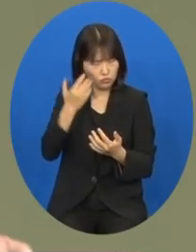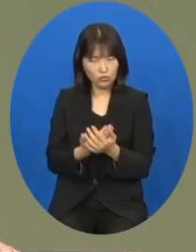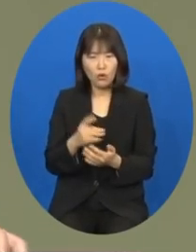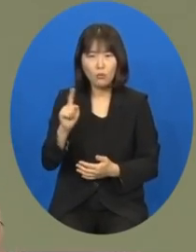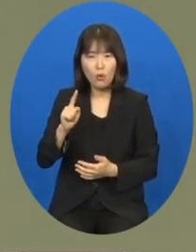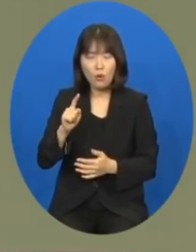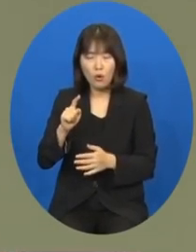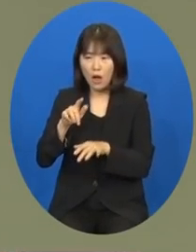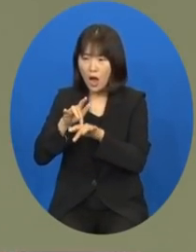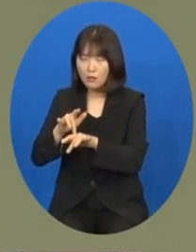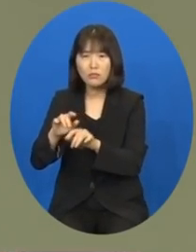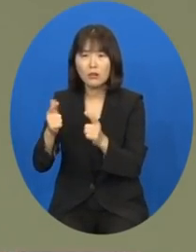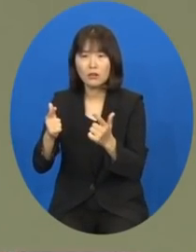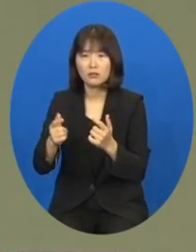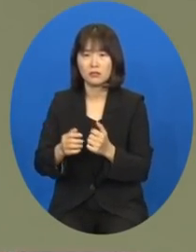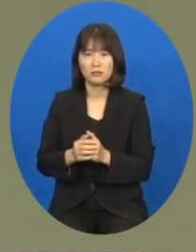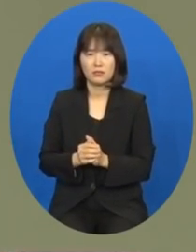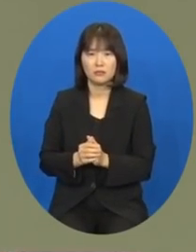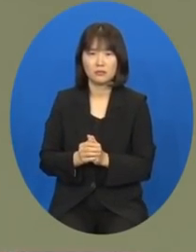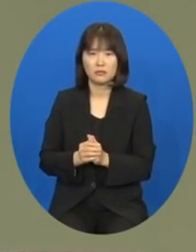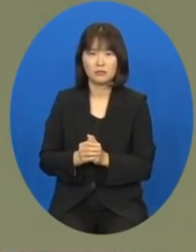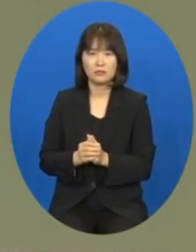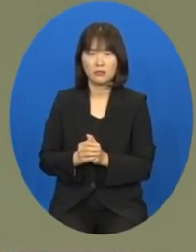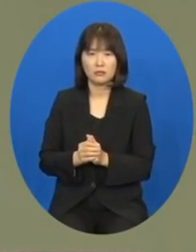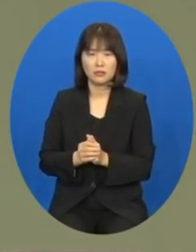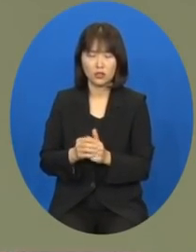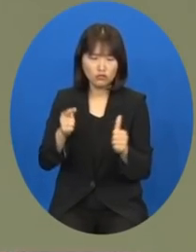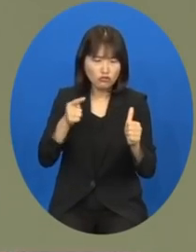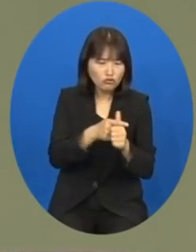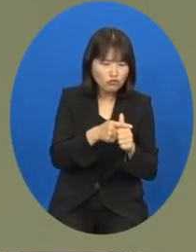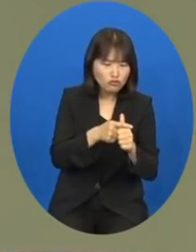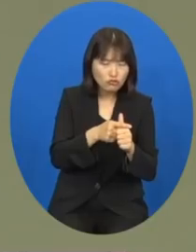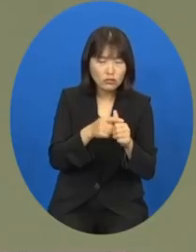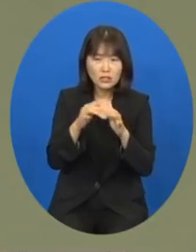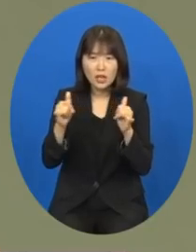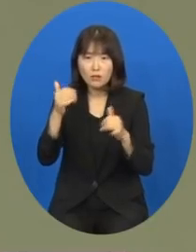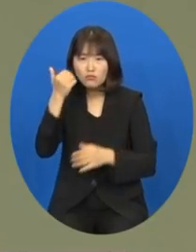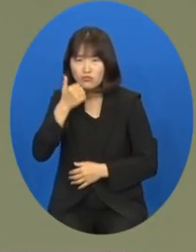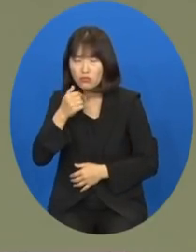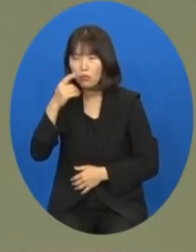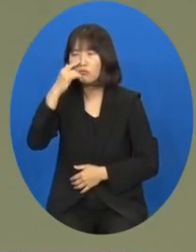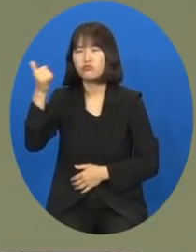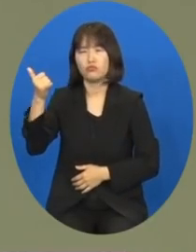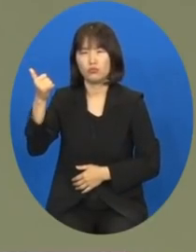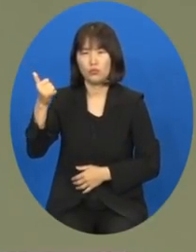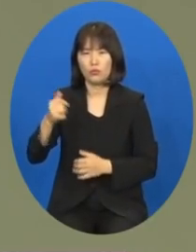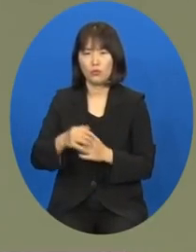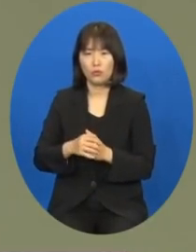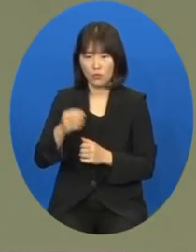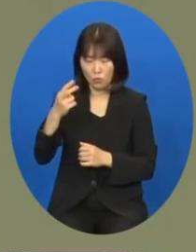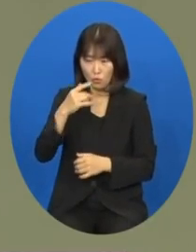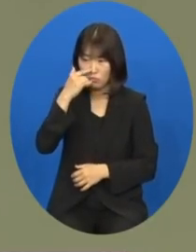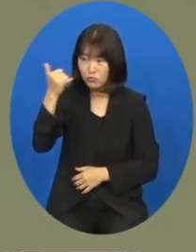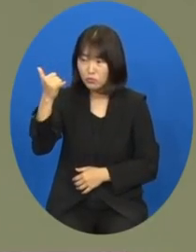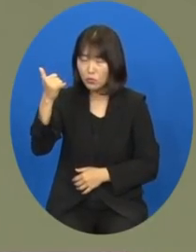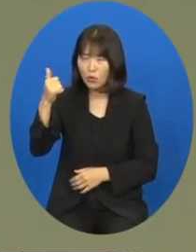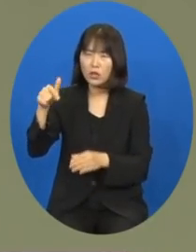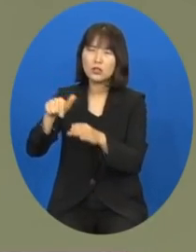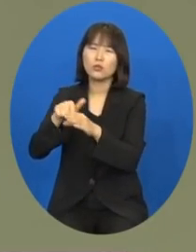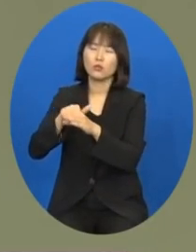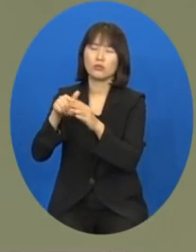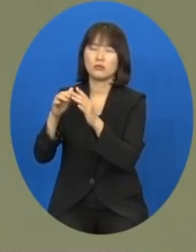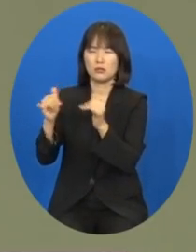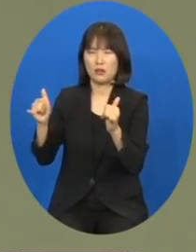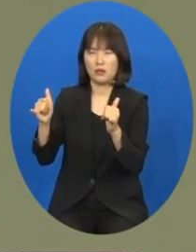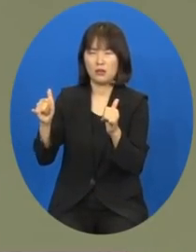악마가 아닙니다 이 방해했던 붕어 였어요 더 충격적인 것은 그들이 기독교 잉 이었다는 것이 이 사회의